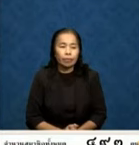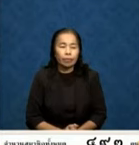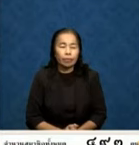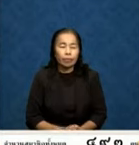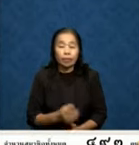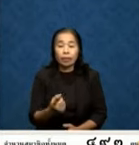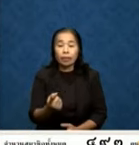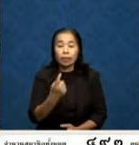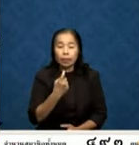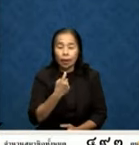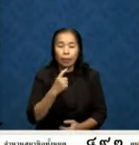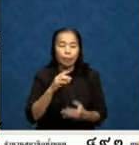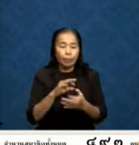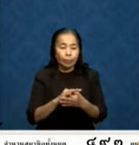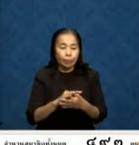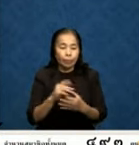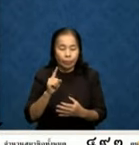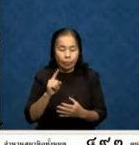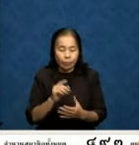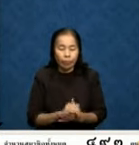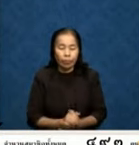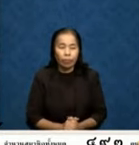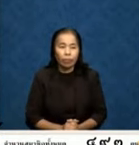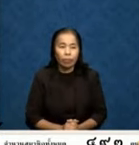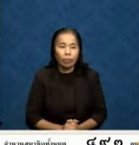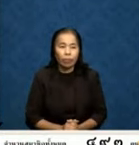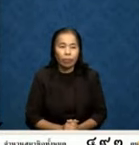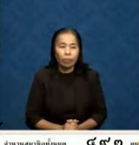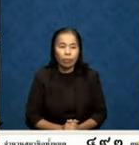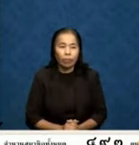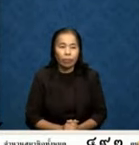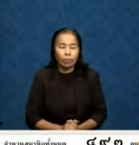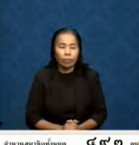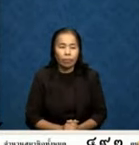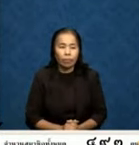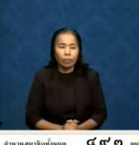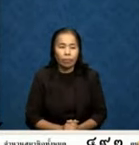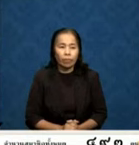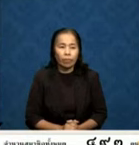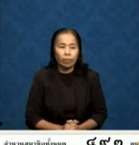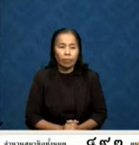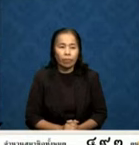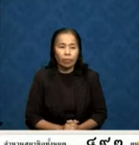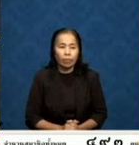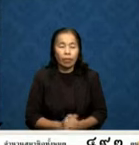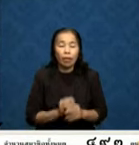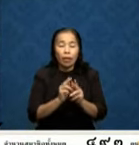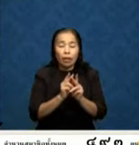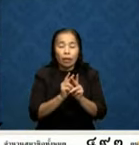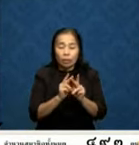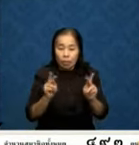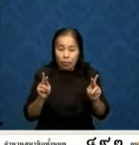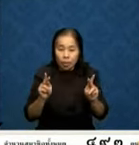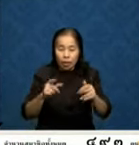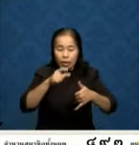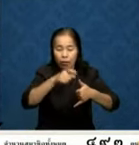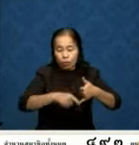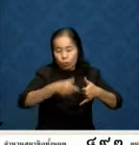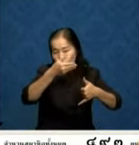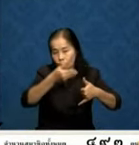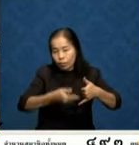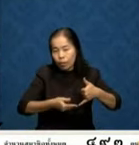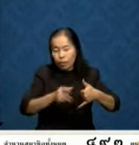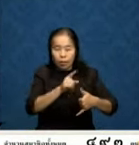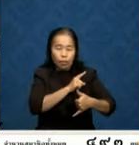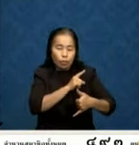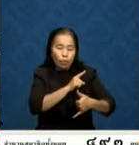งเกี่ยวกับตัวของบอร์ดของเรานะครับที่คุณสมบัติของคณะกรรมการนะครับกำกับกิจการพลังง